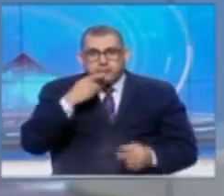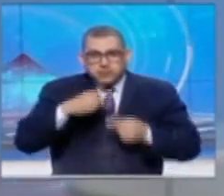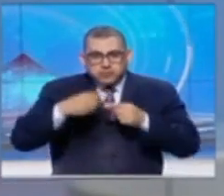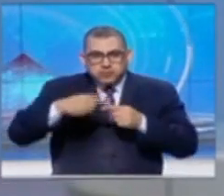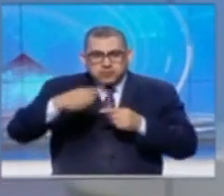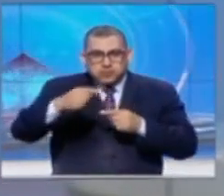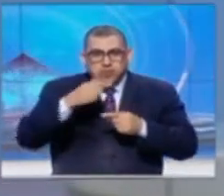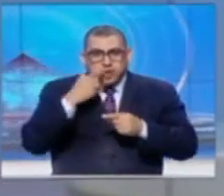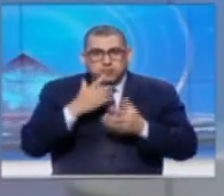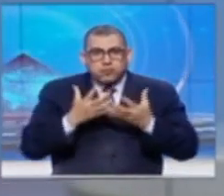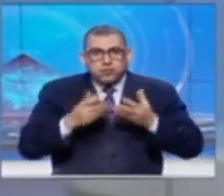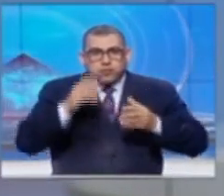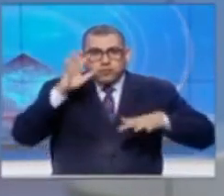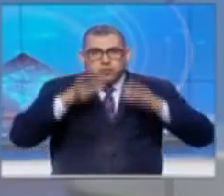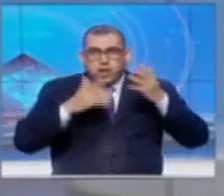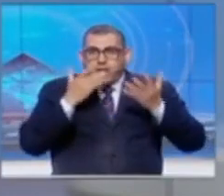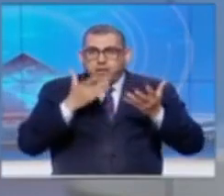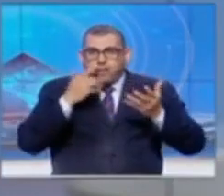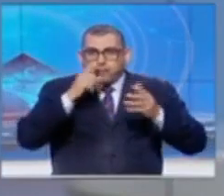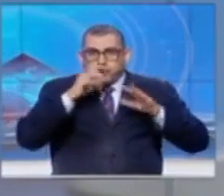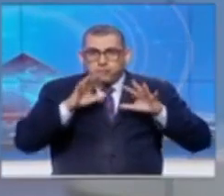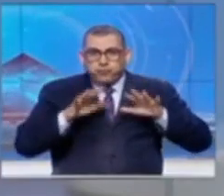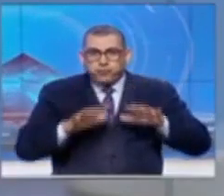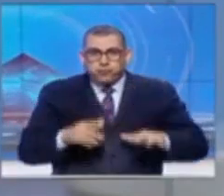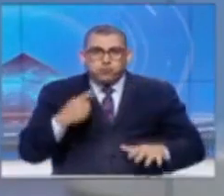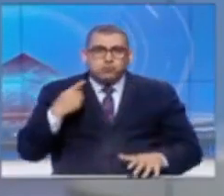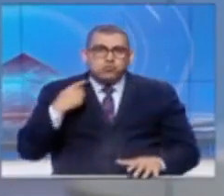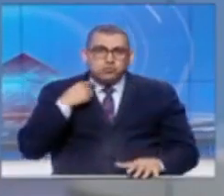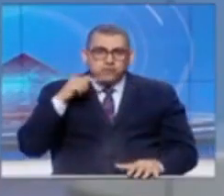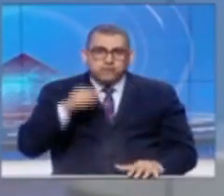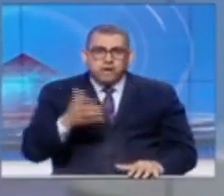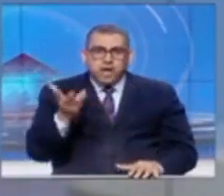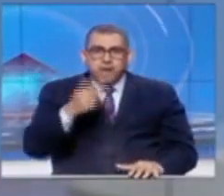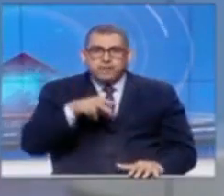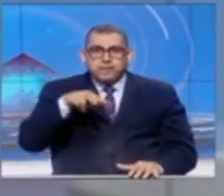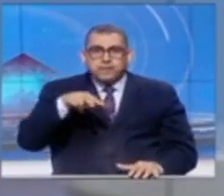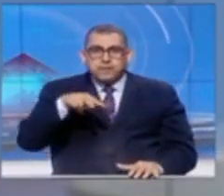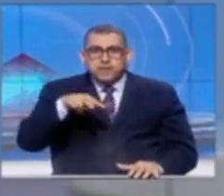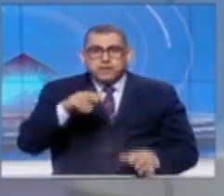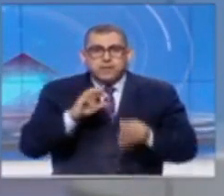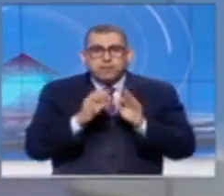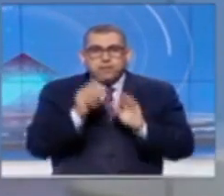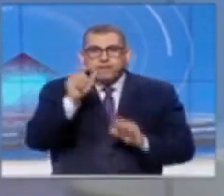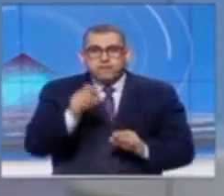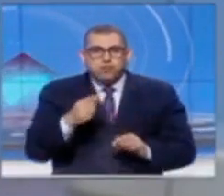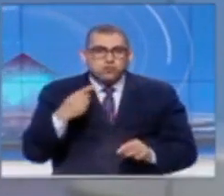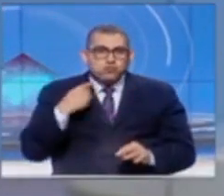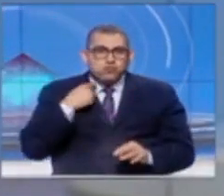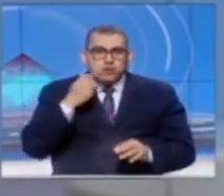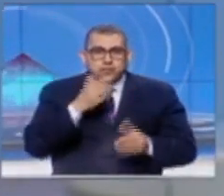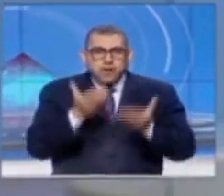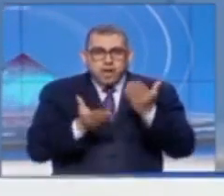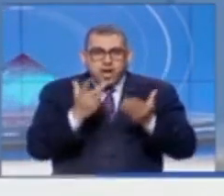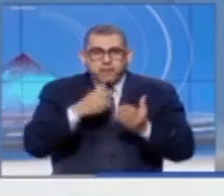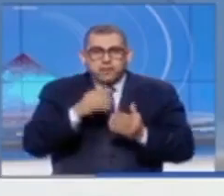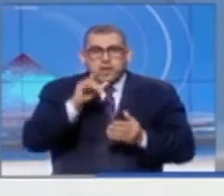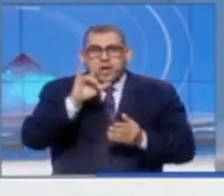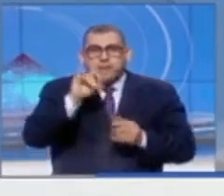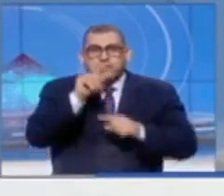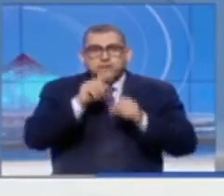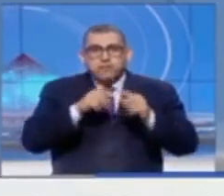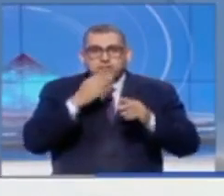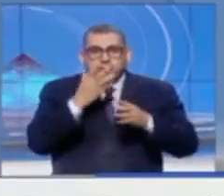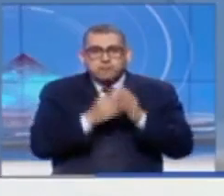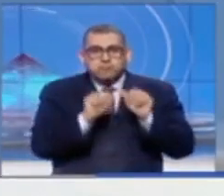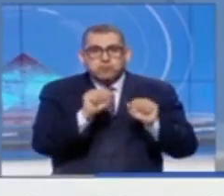متتالية من شح الأمطار، وألحقت الضرر بحوالي 8 ملايين شخص، أي ما يعادل نصف سكان